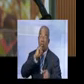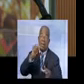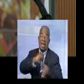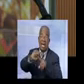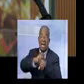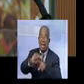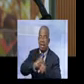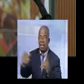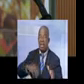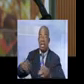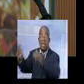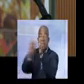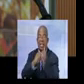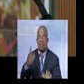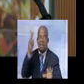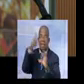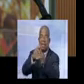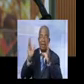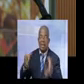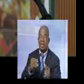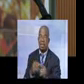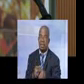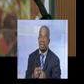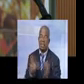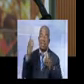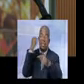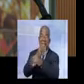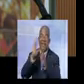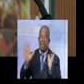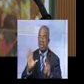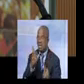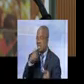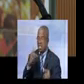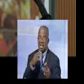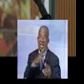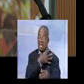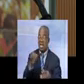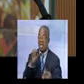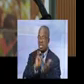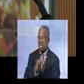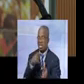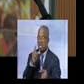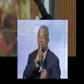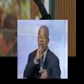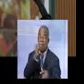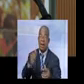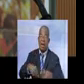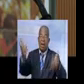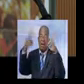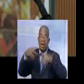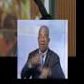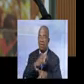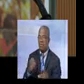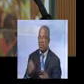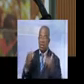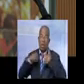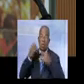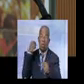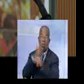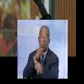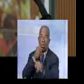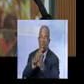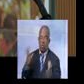des partenaires ici réunis et ceux qui n'ont pu malheureusement être présents à contribuer davantage à